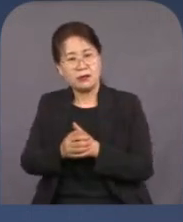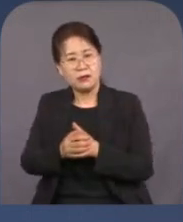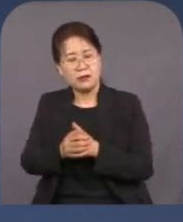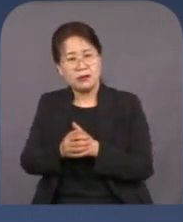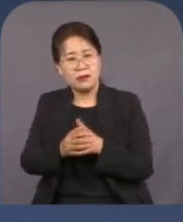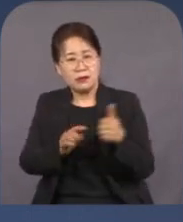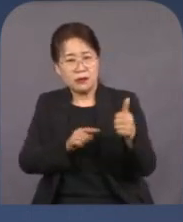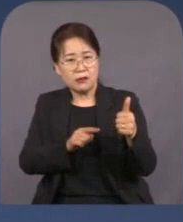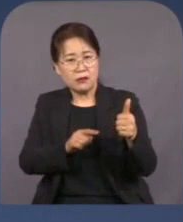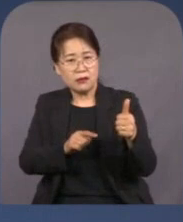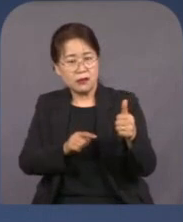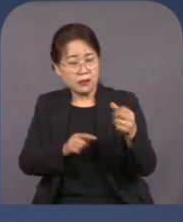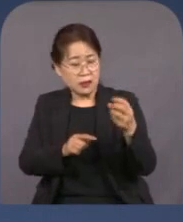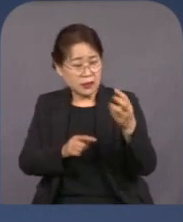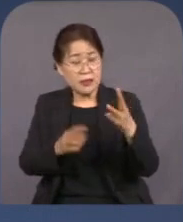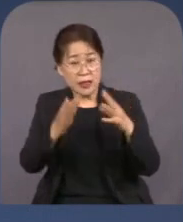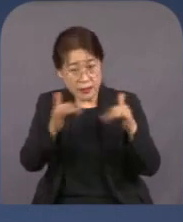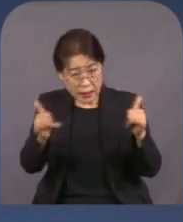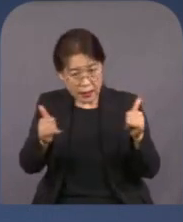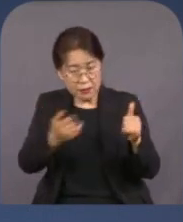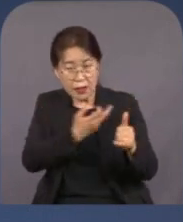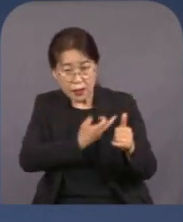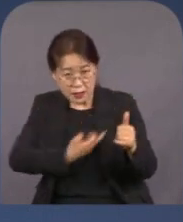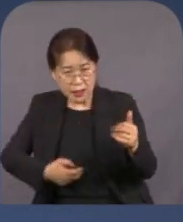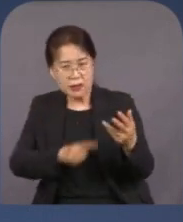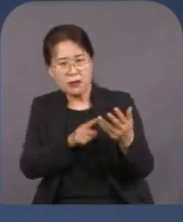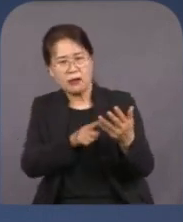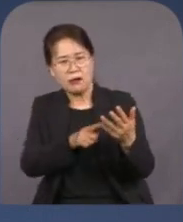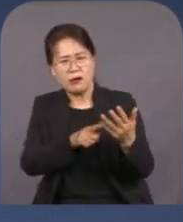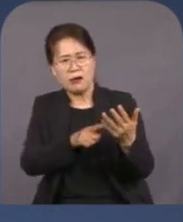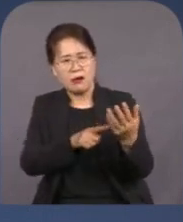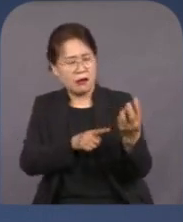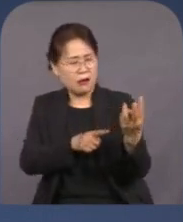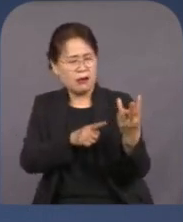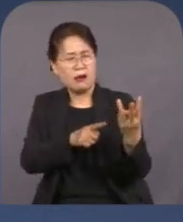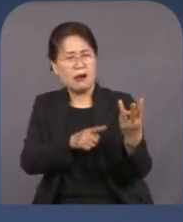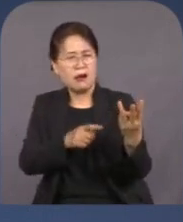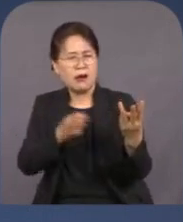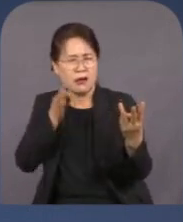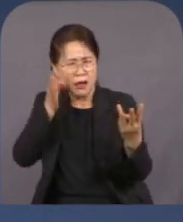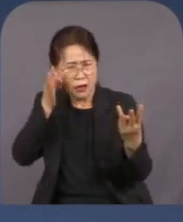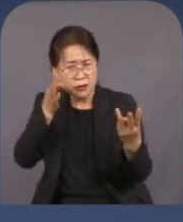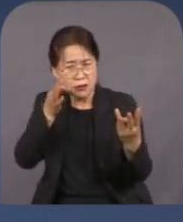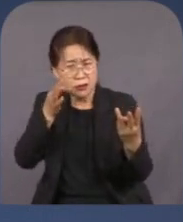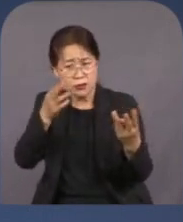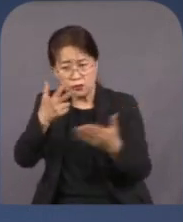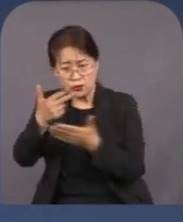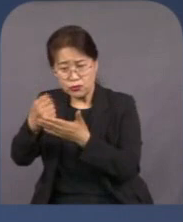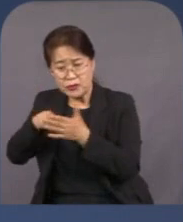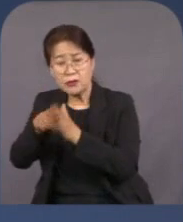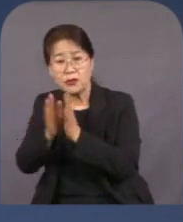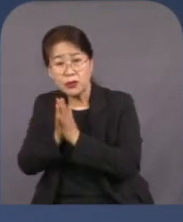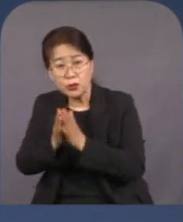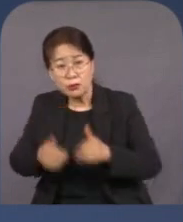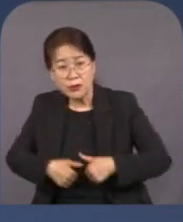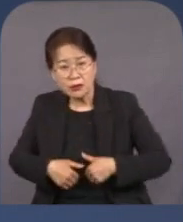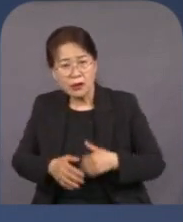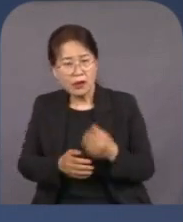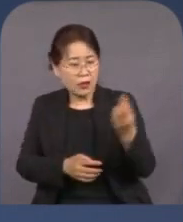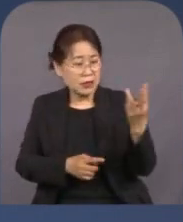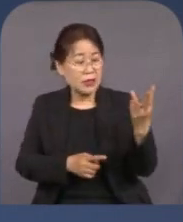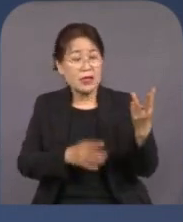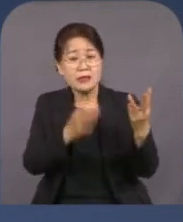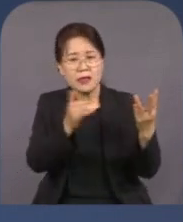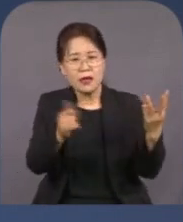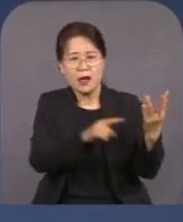여러분 3명의 선발된 제자들이니까 얼마나 간절히 예수님을 위해서 기도를 해야 되겠어요 그런데 그 3명의